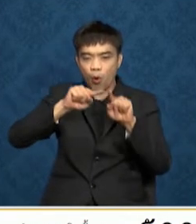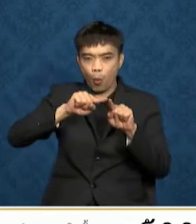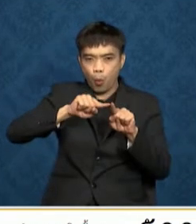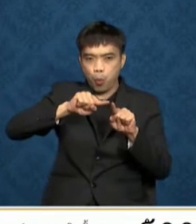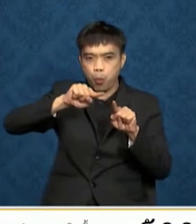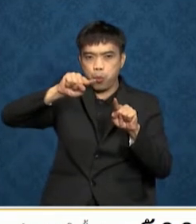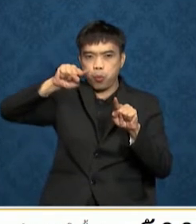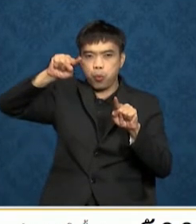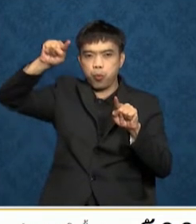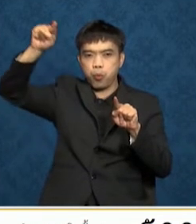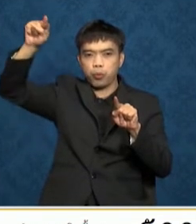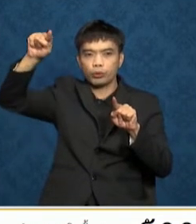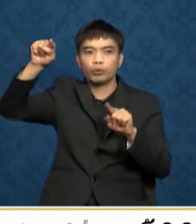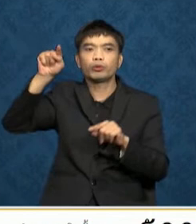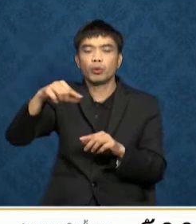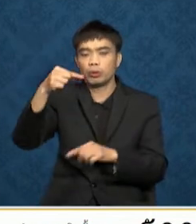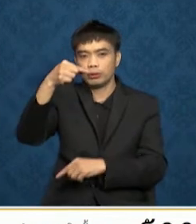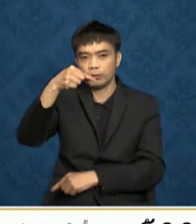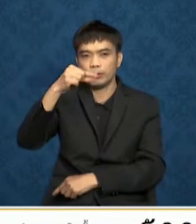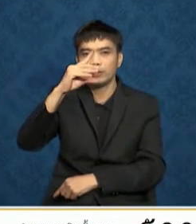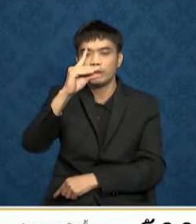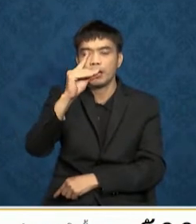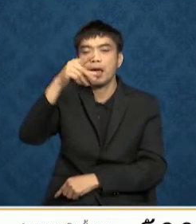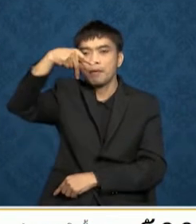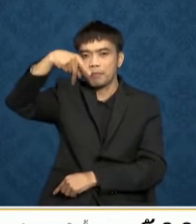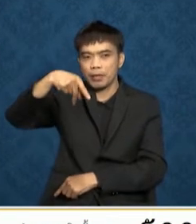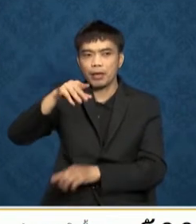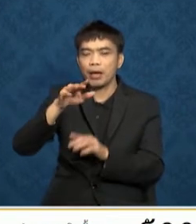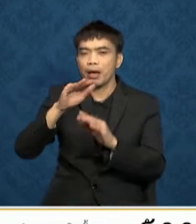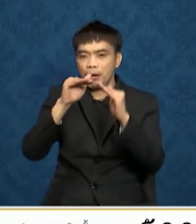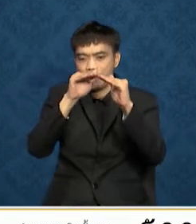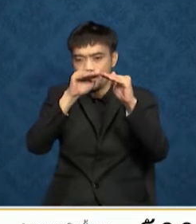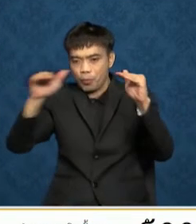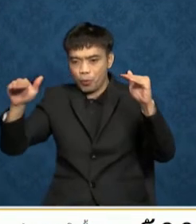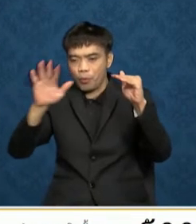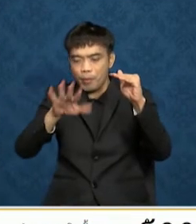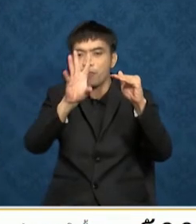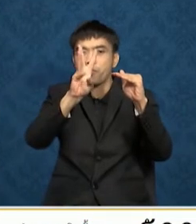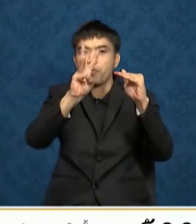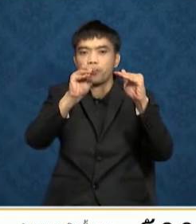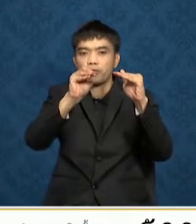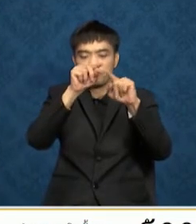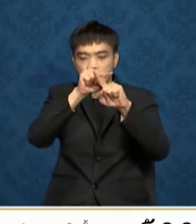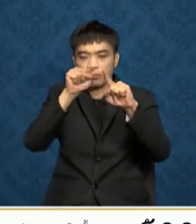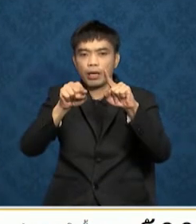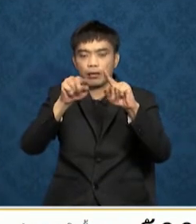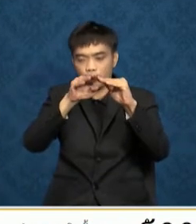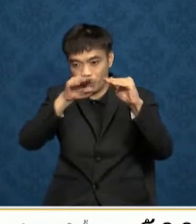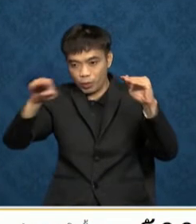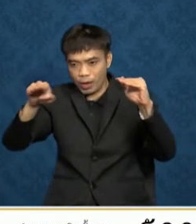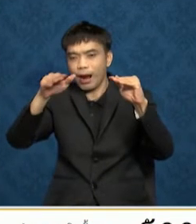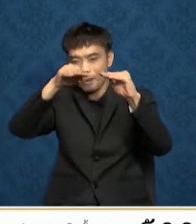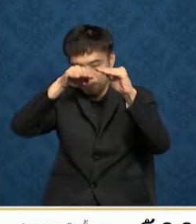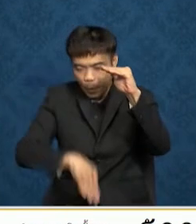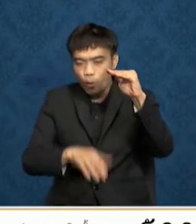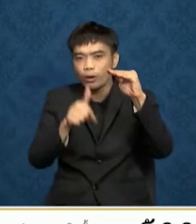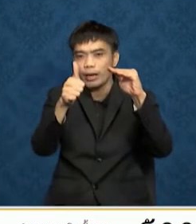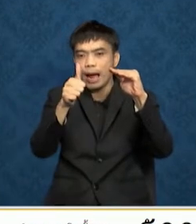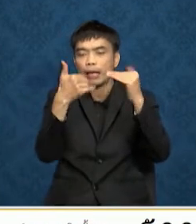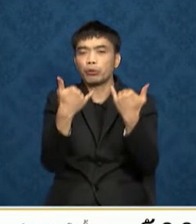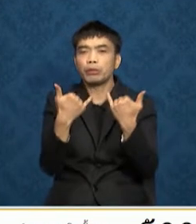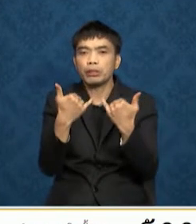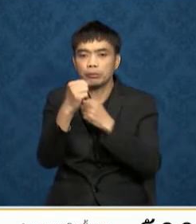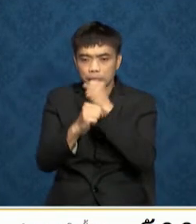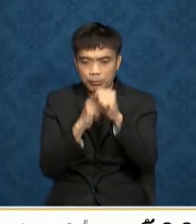ปี GDPเบอกห้ามเกินหนี้สานะห้ามเกิน60%ปีนี้ของเรา